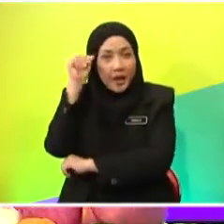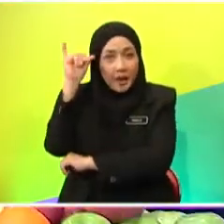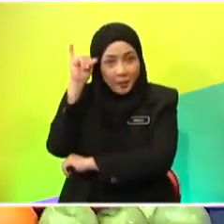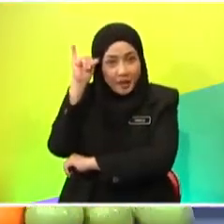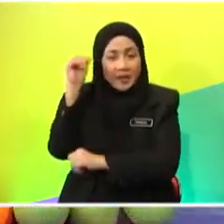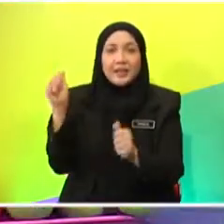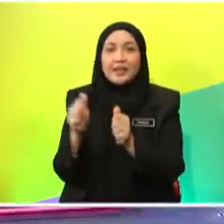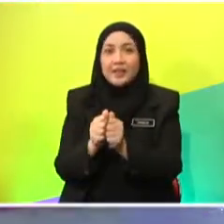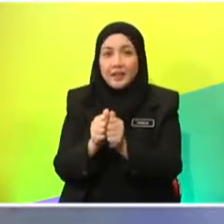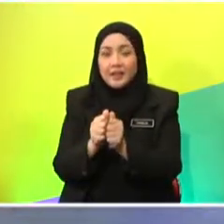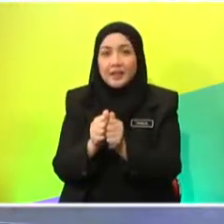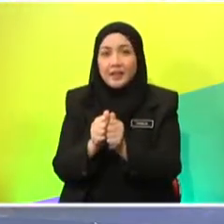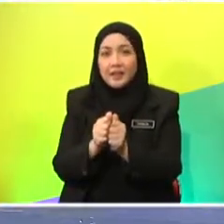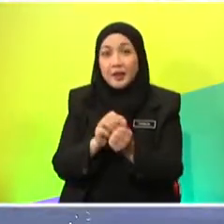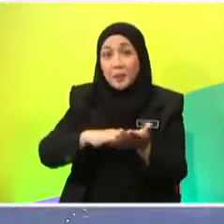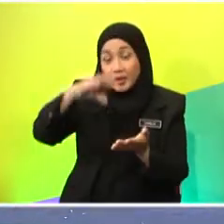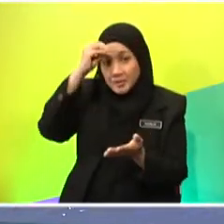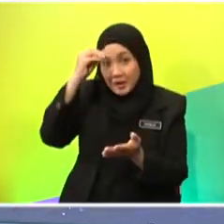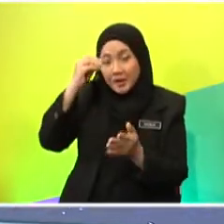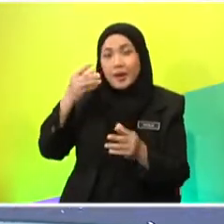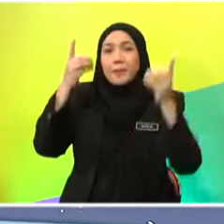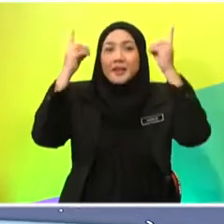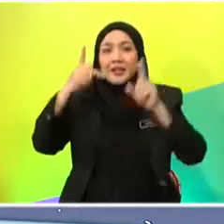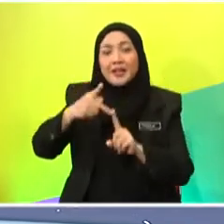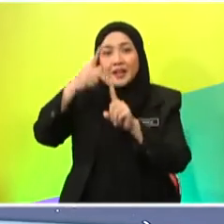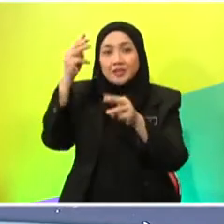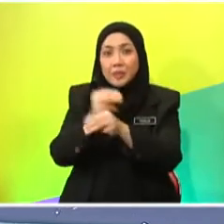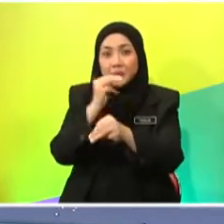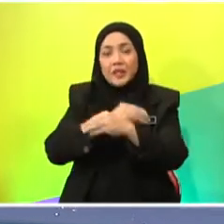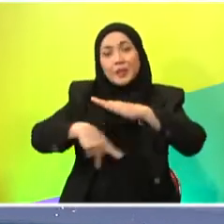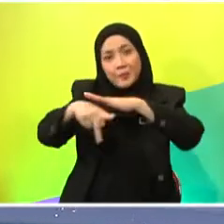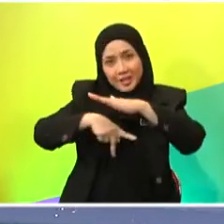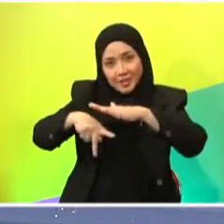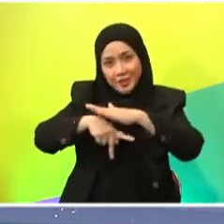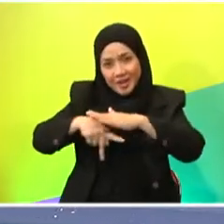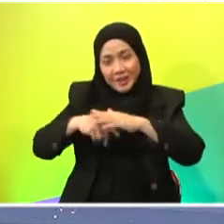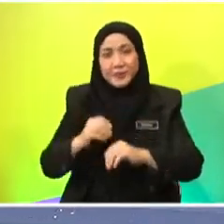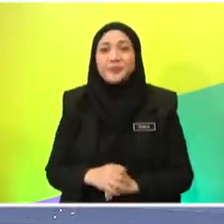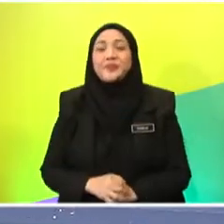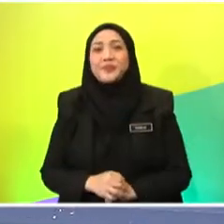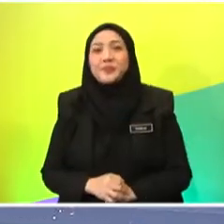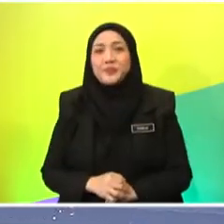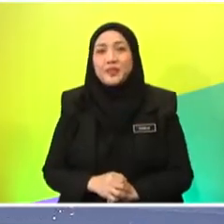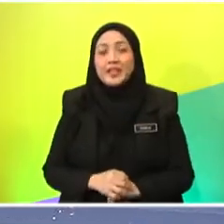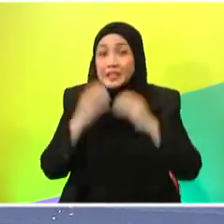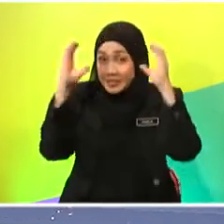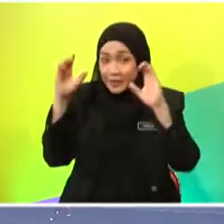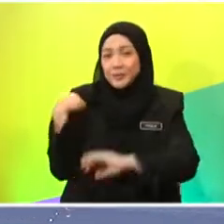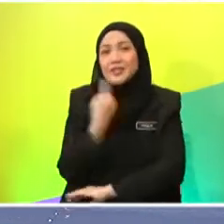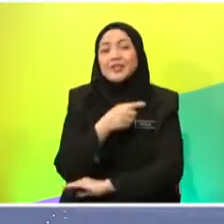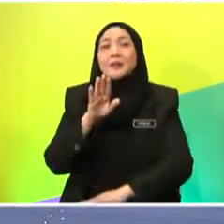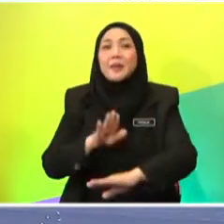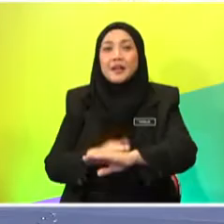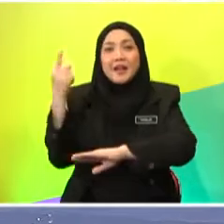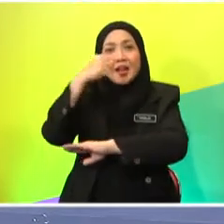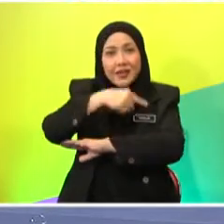pada hari ini dalam mata pelajaran Pendidikan khas matematik prasekolah Entak dukungan kepada guru kita yaitu cegur